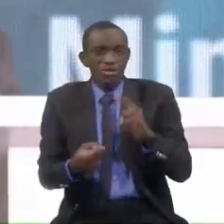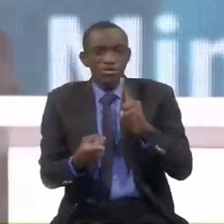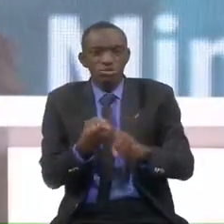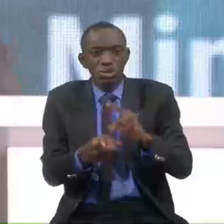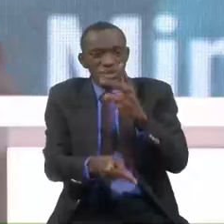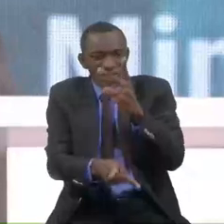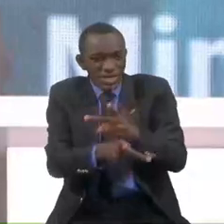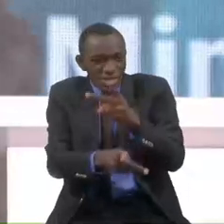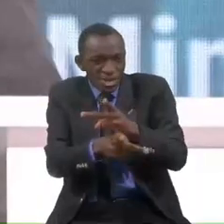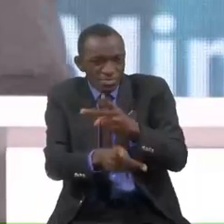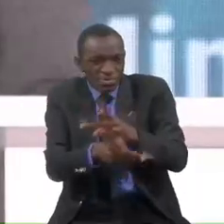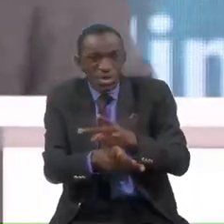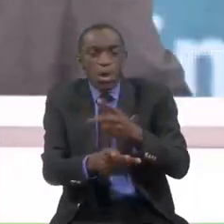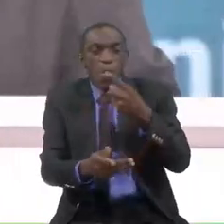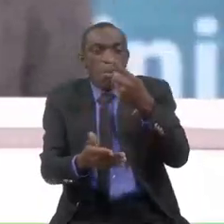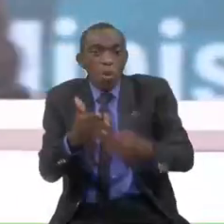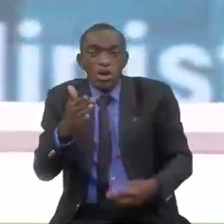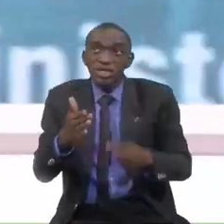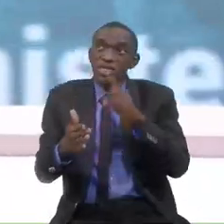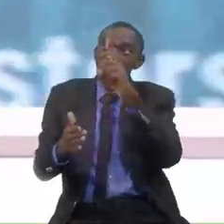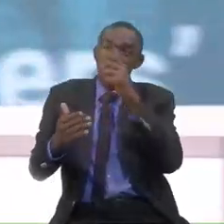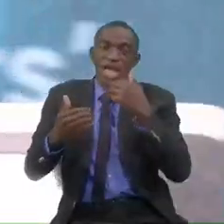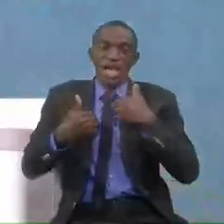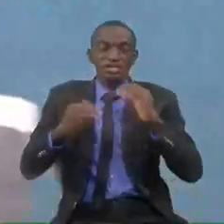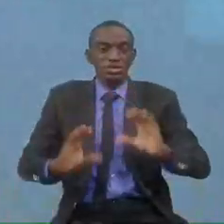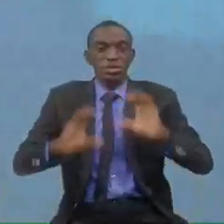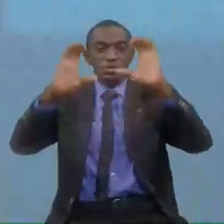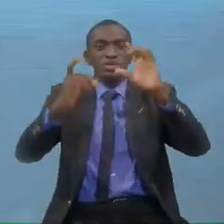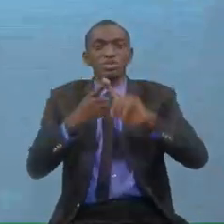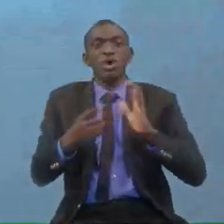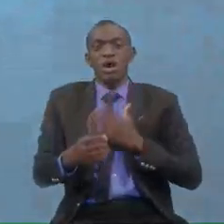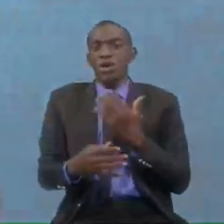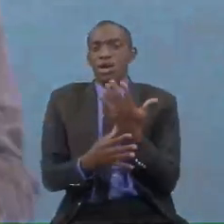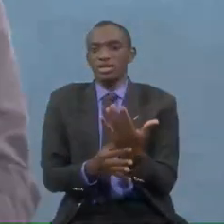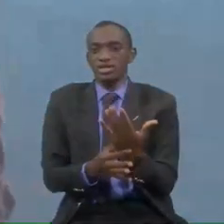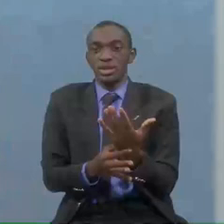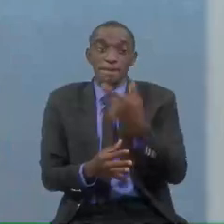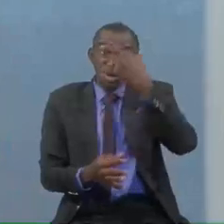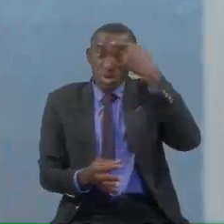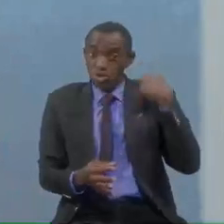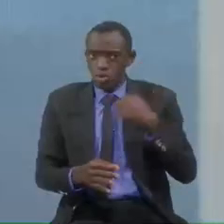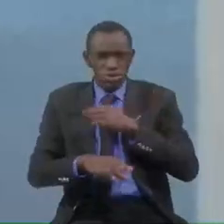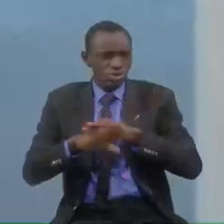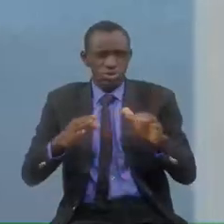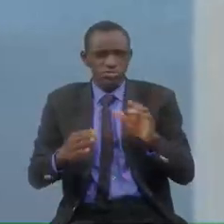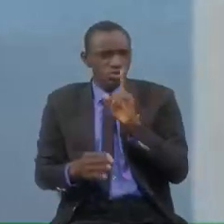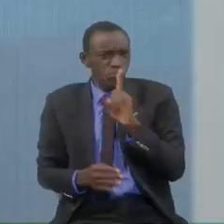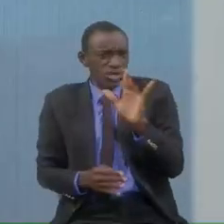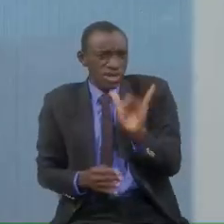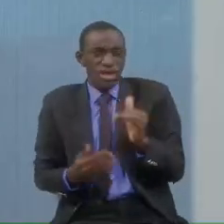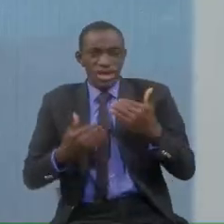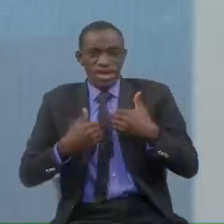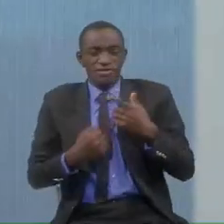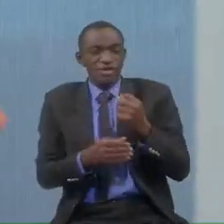garder le bon dépôt, pour garder ce qui est, ce qui nous est remis, donc on n'a